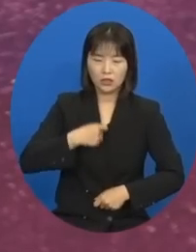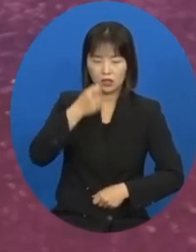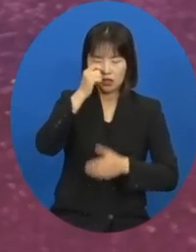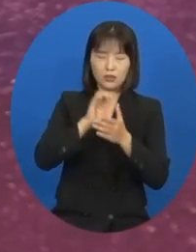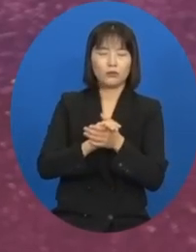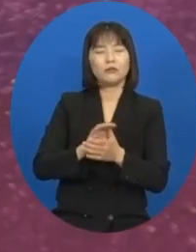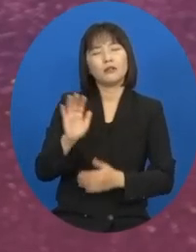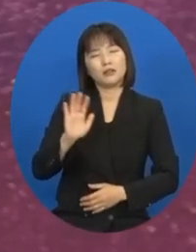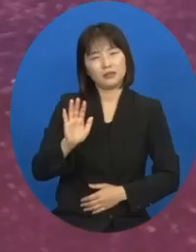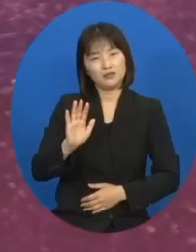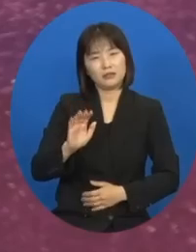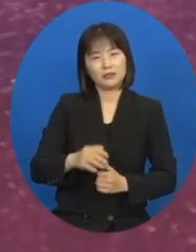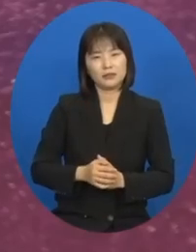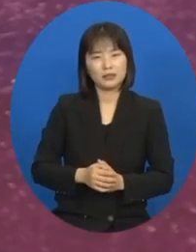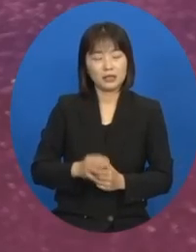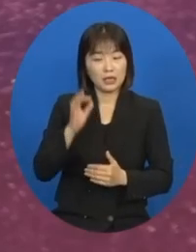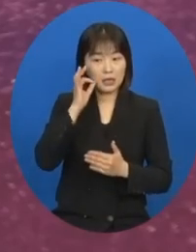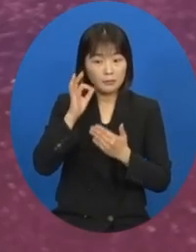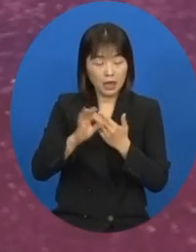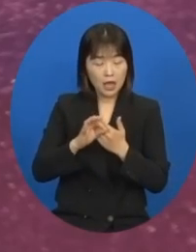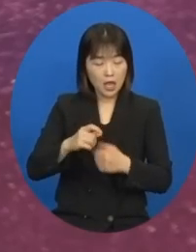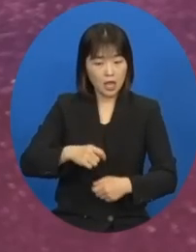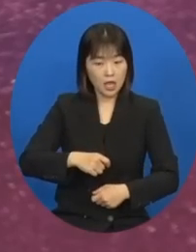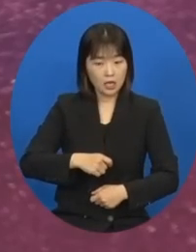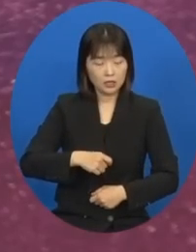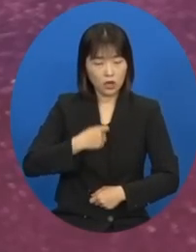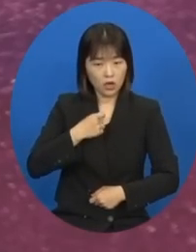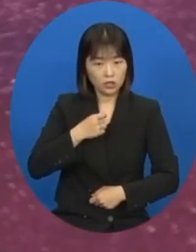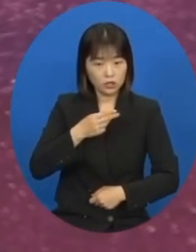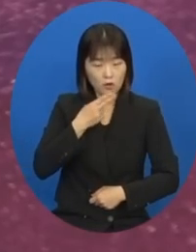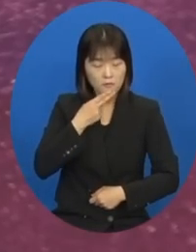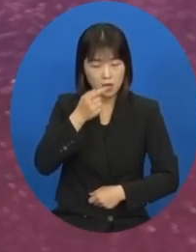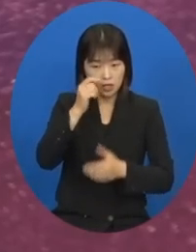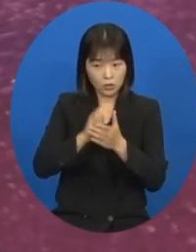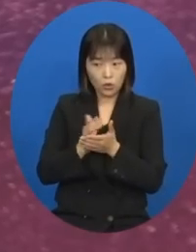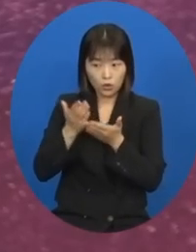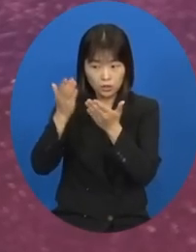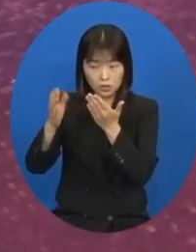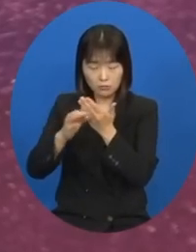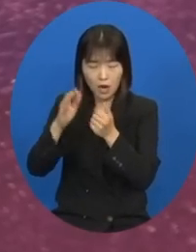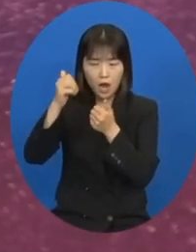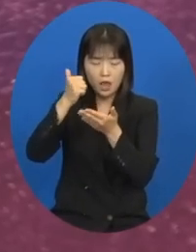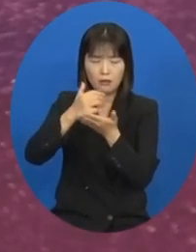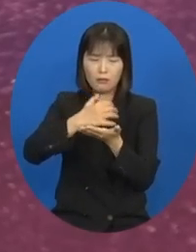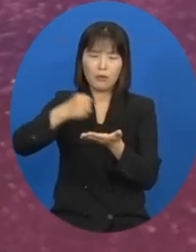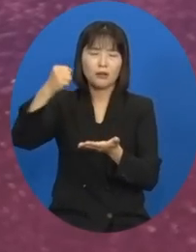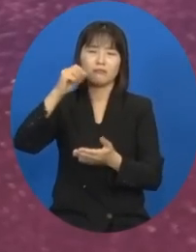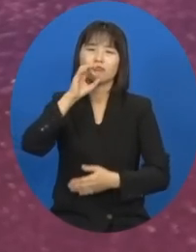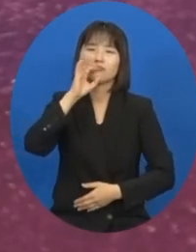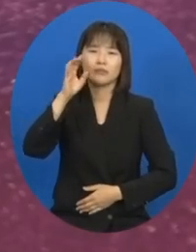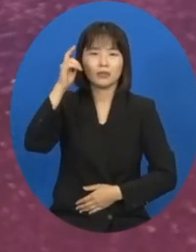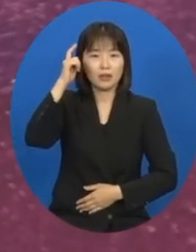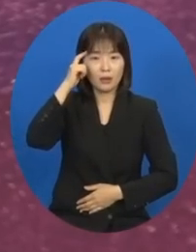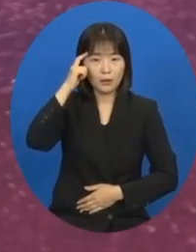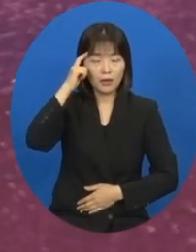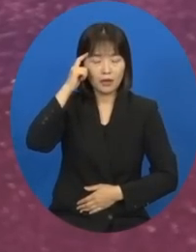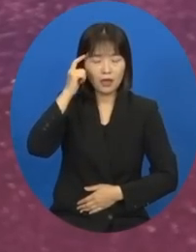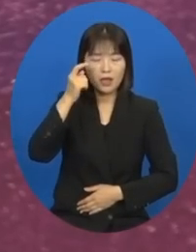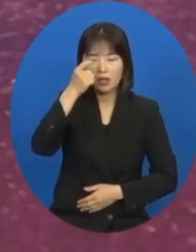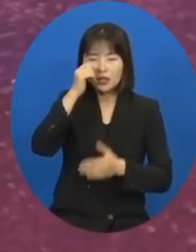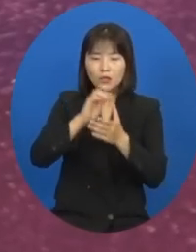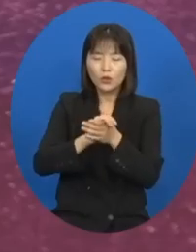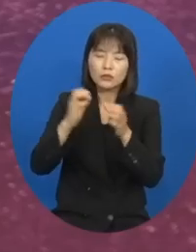거예요 만약에 그런데 그런 기도는 한다면 그 기도는 하나님이 받으실 수가 없습니다 왜요 기도는